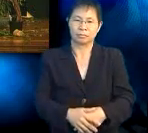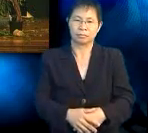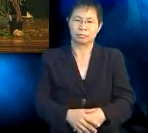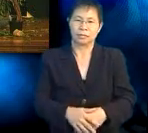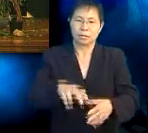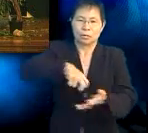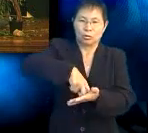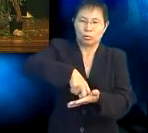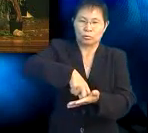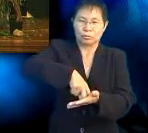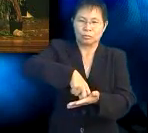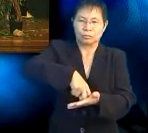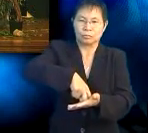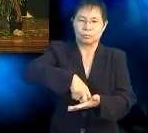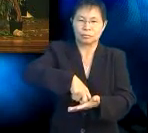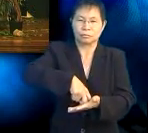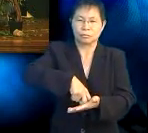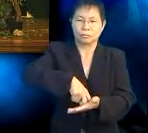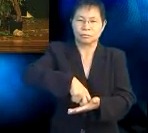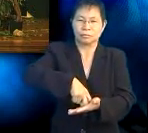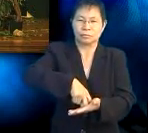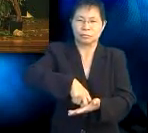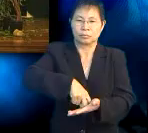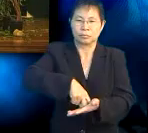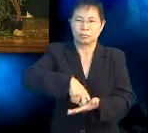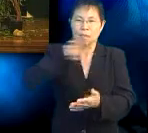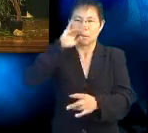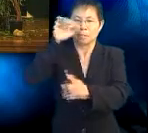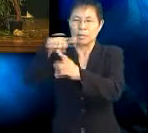Lutut. Kau penuh. Nipu.